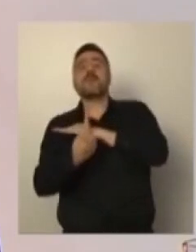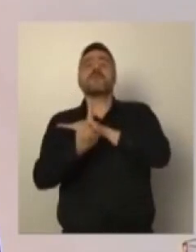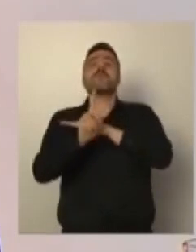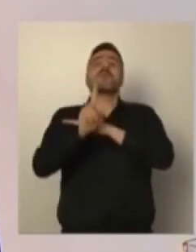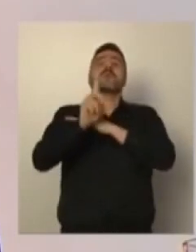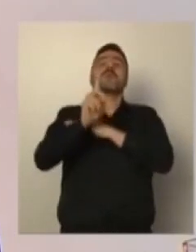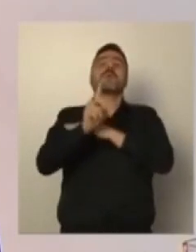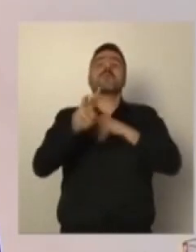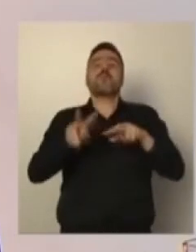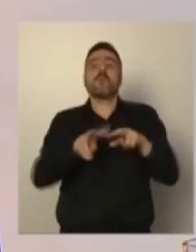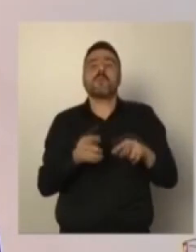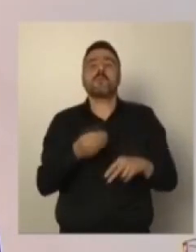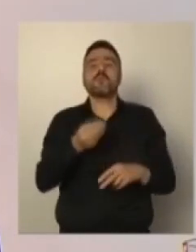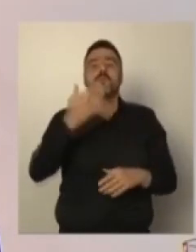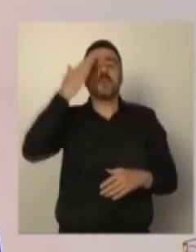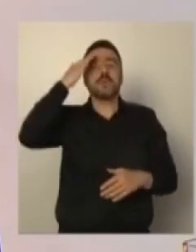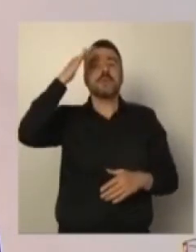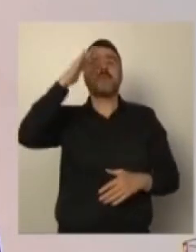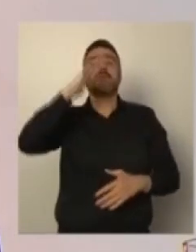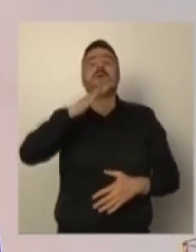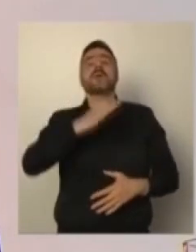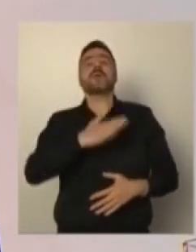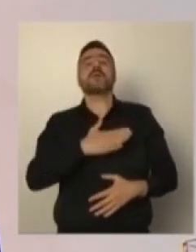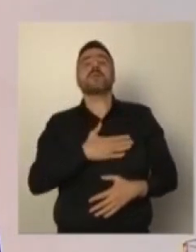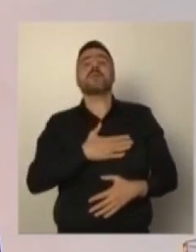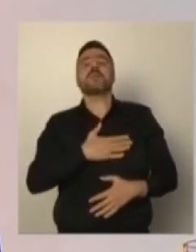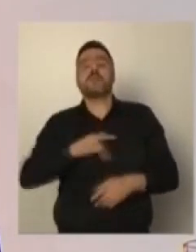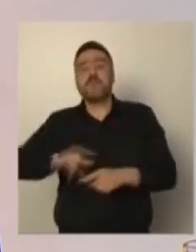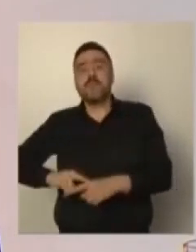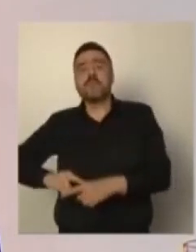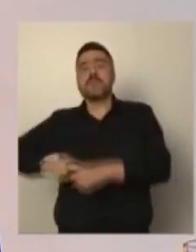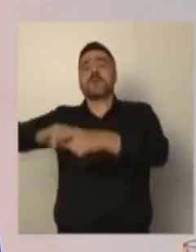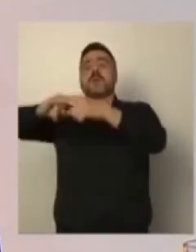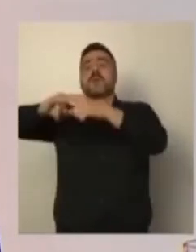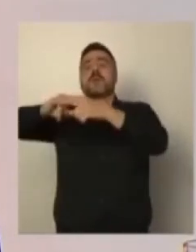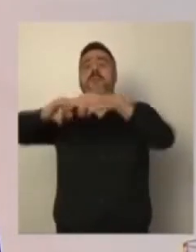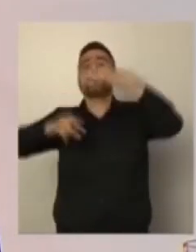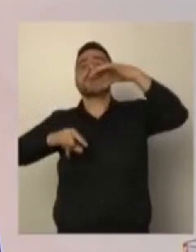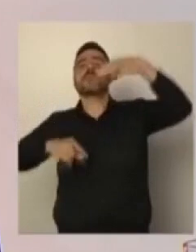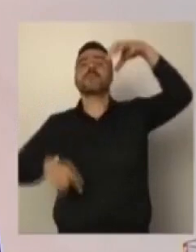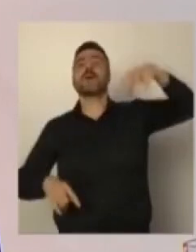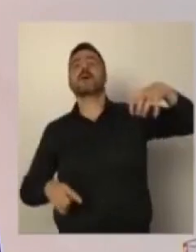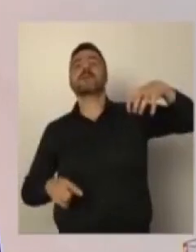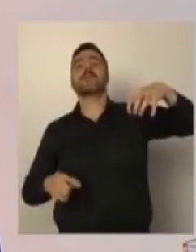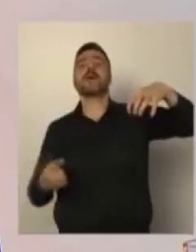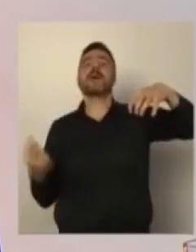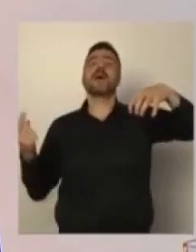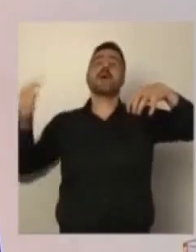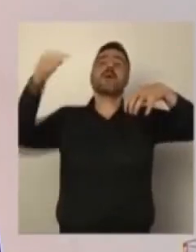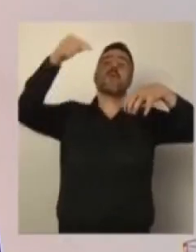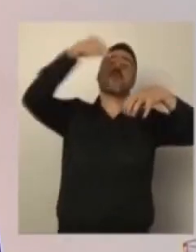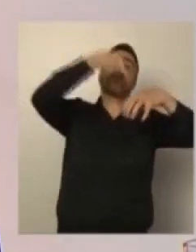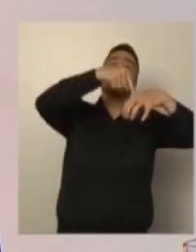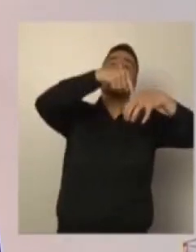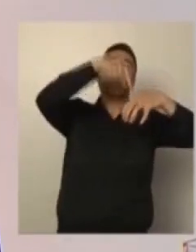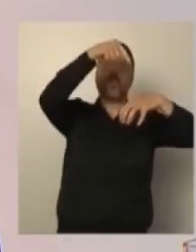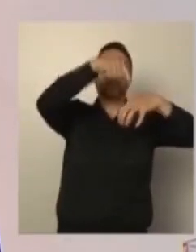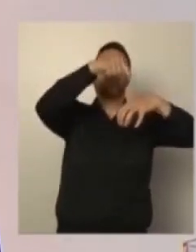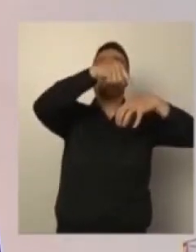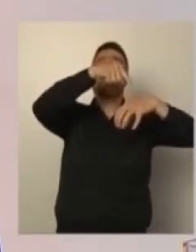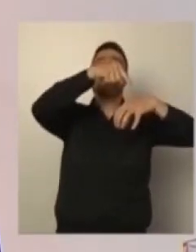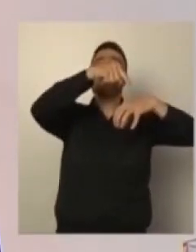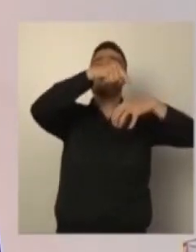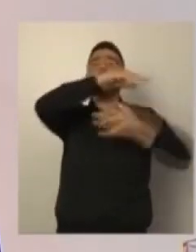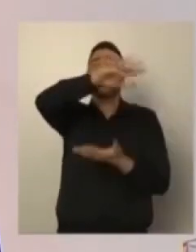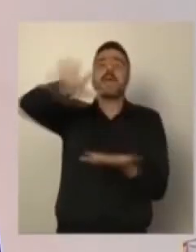Aleyhissalatu Vesselam'ın Mescid-i Haram'dan Mescid-i Aksa'ya, oradan da